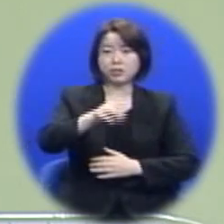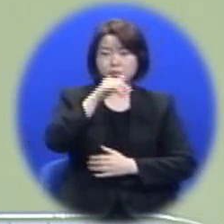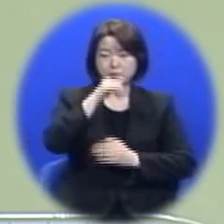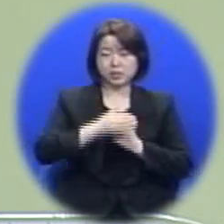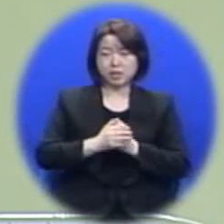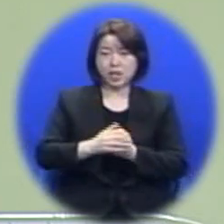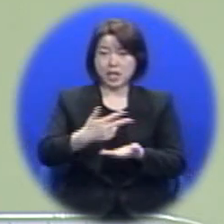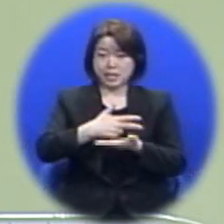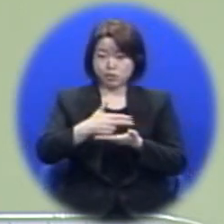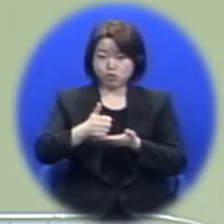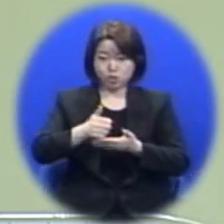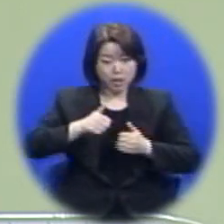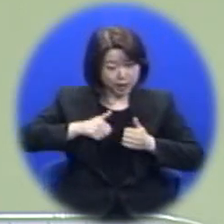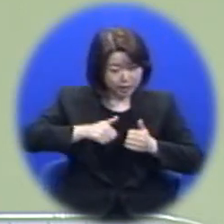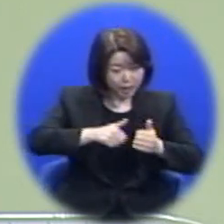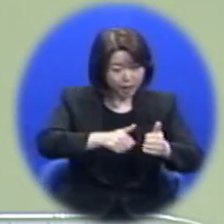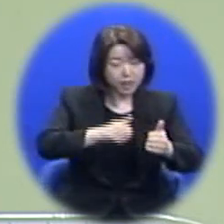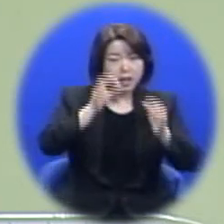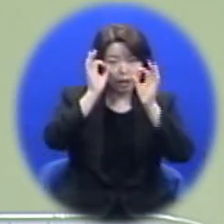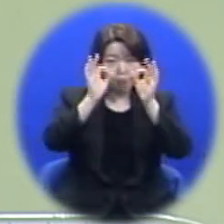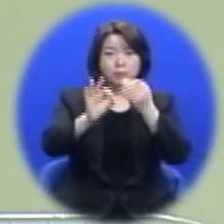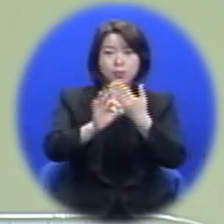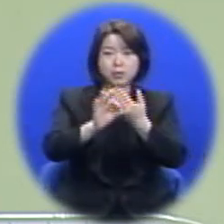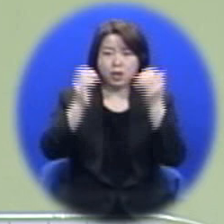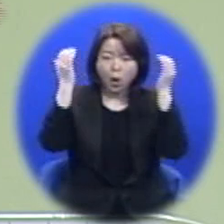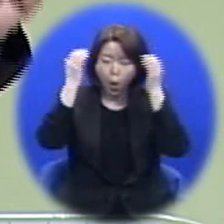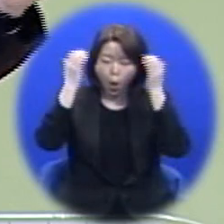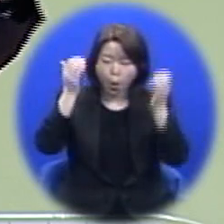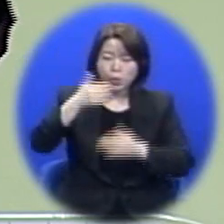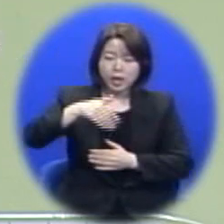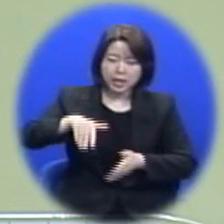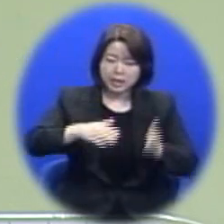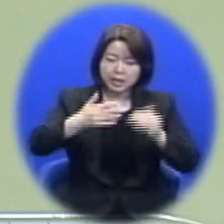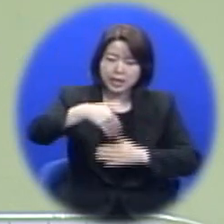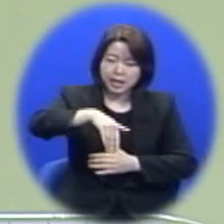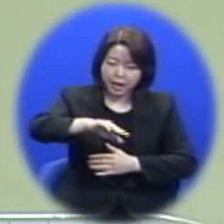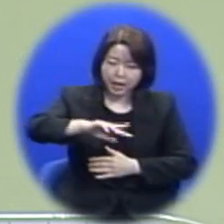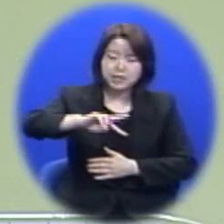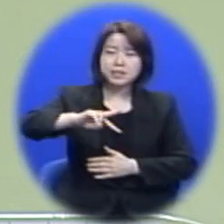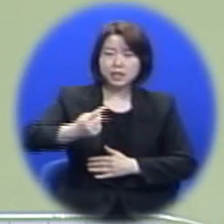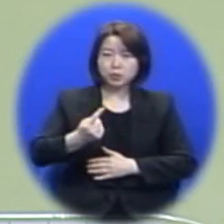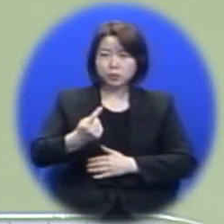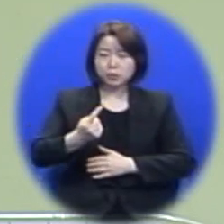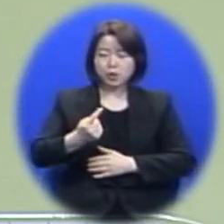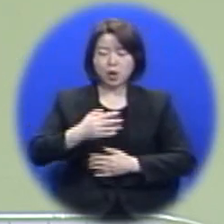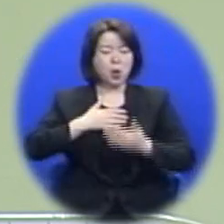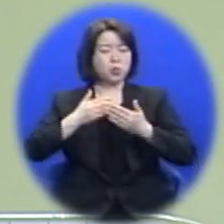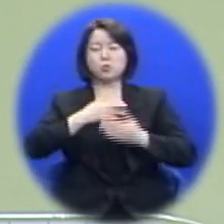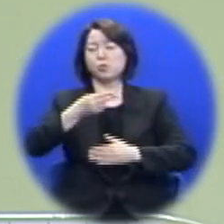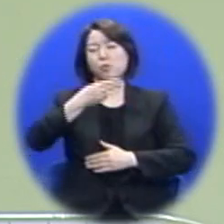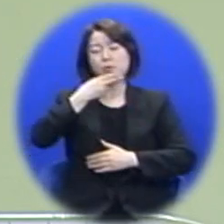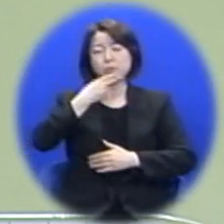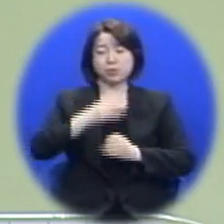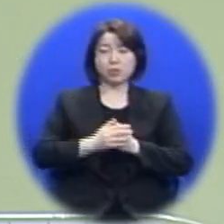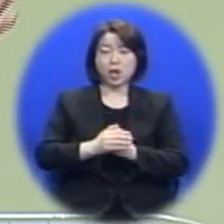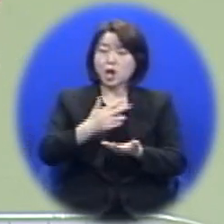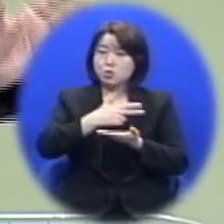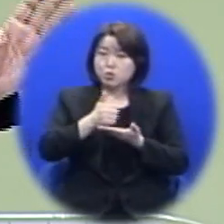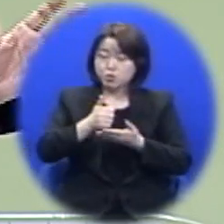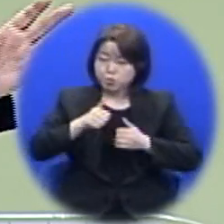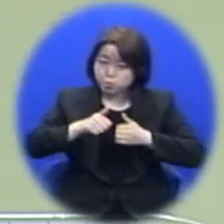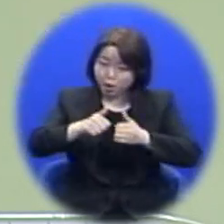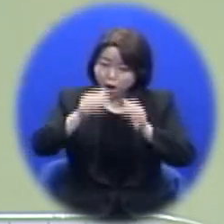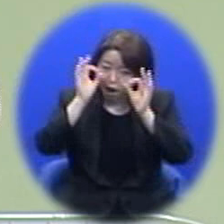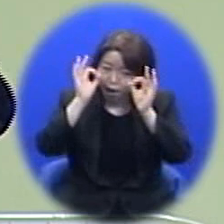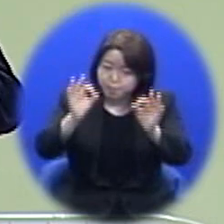주님을 따라 가다 보니까 고난의 길을 갈지라도 두려워하지 않는 겁니다 주님 따라가자 보니까 어떤